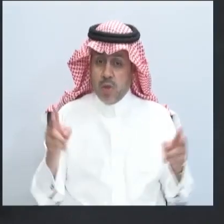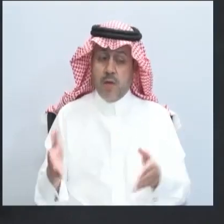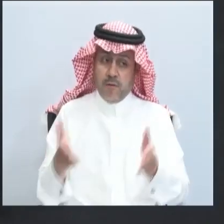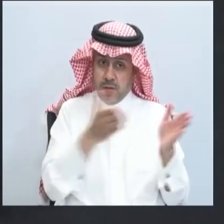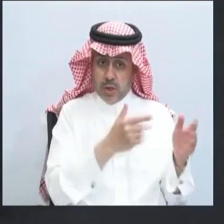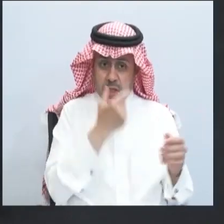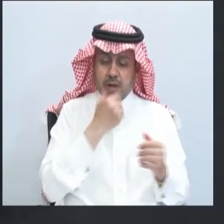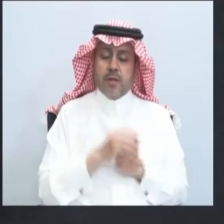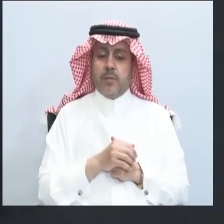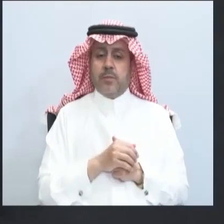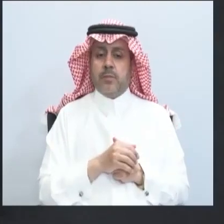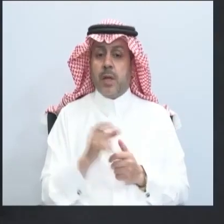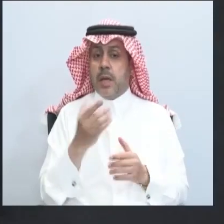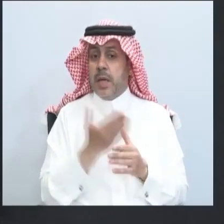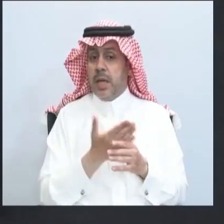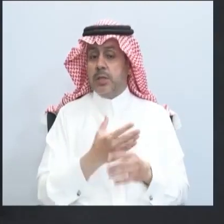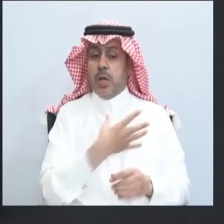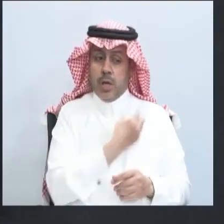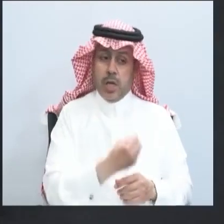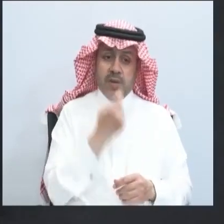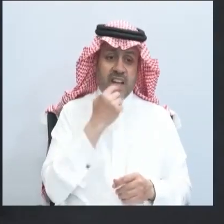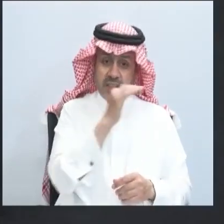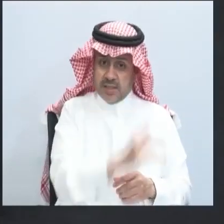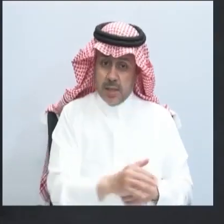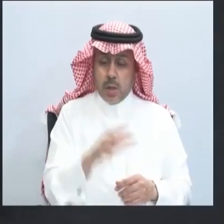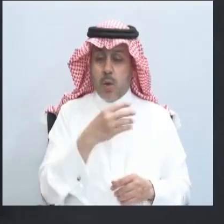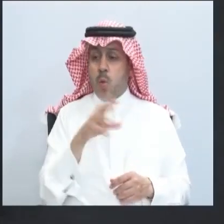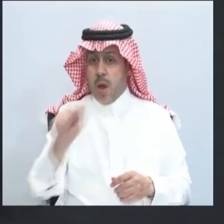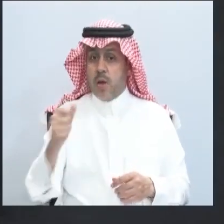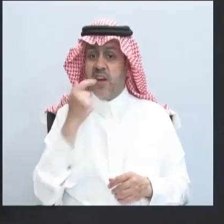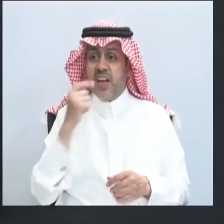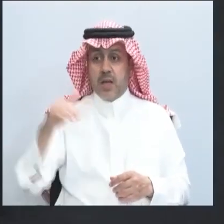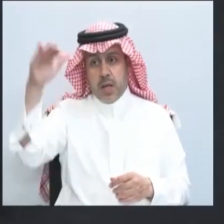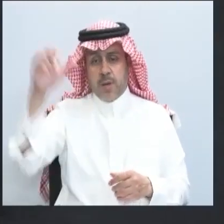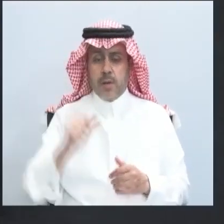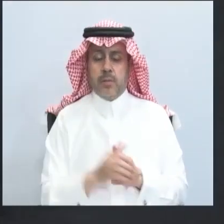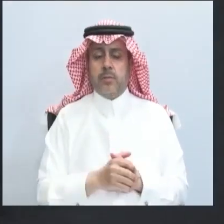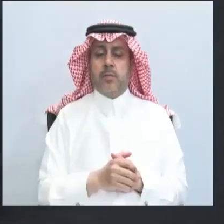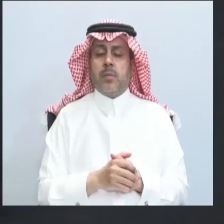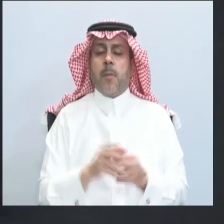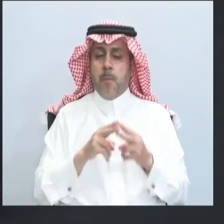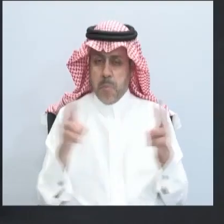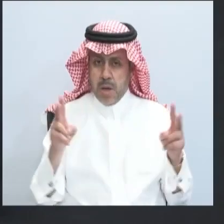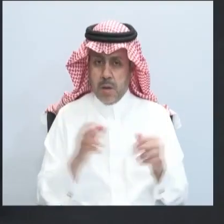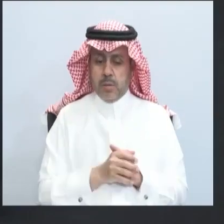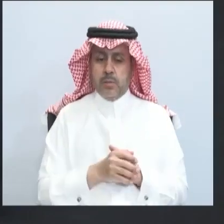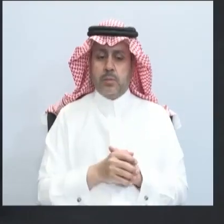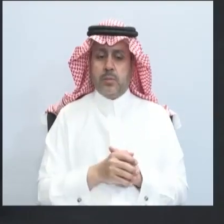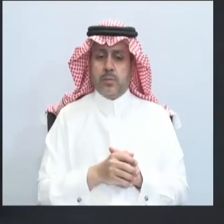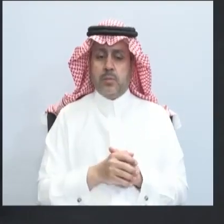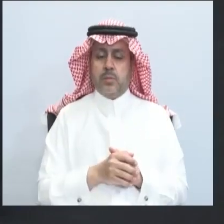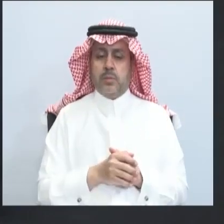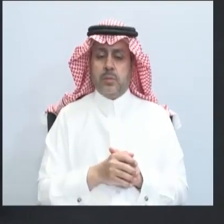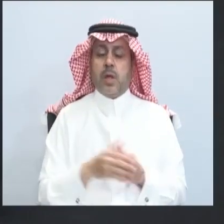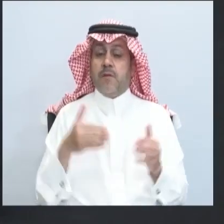كله ولماذا الرحمه للصغير والحق للكبير نا على ذلك كله ختاما في